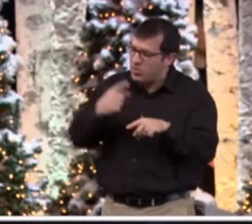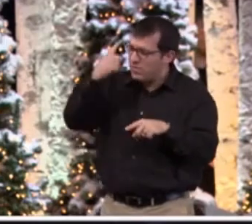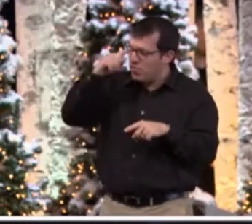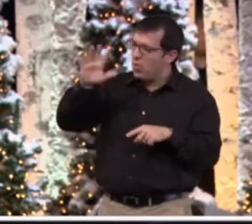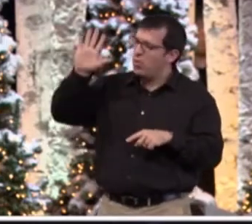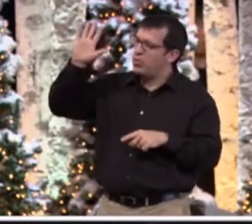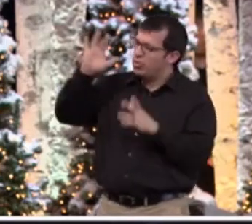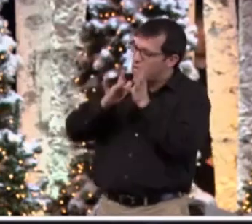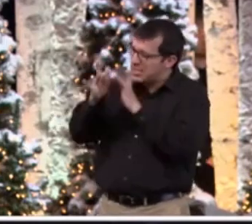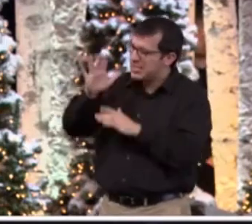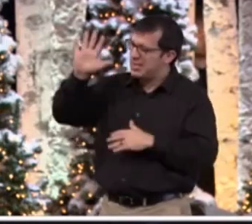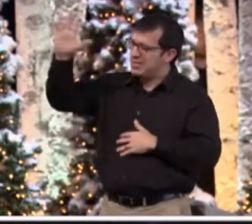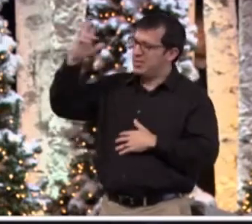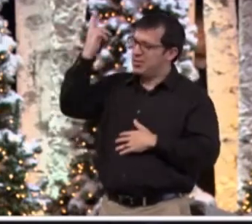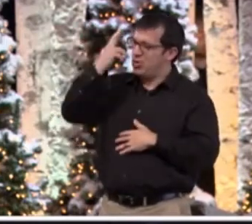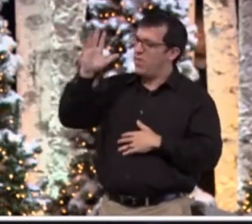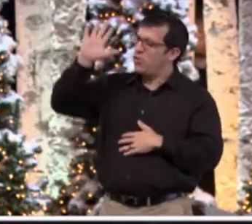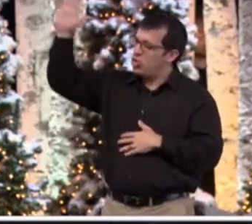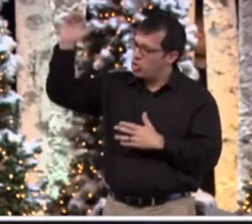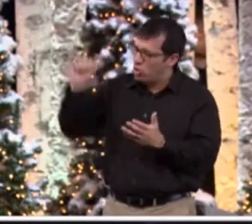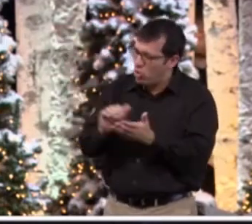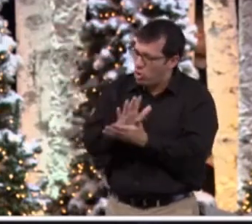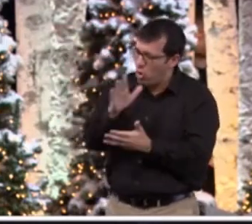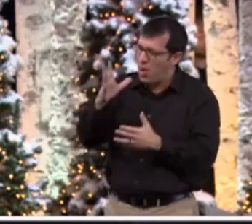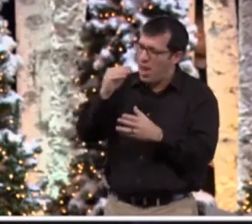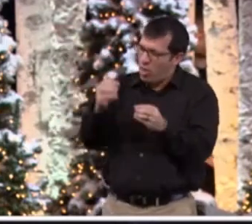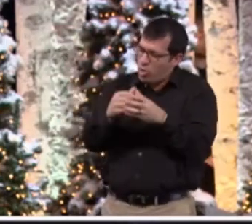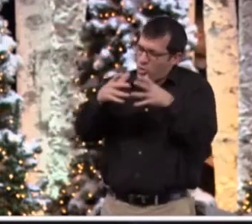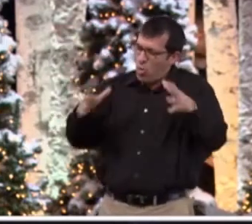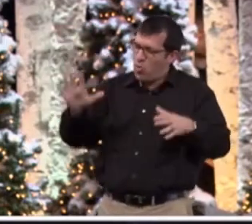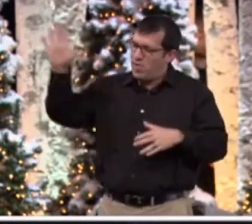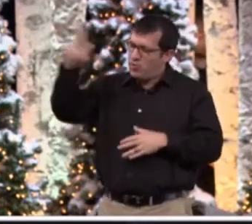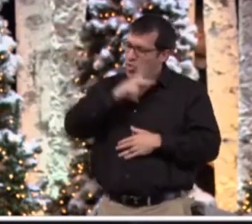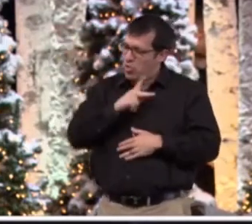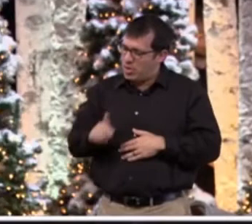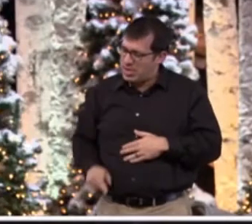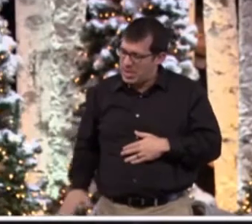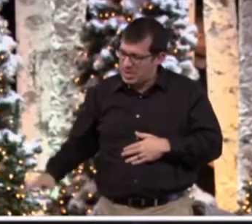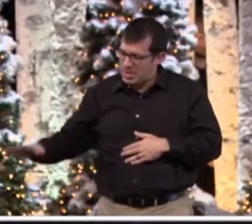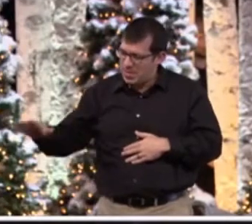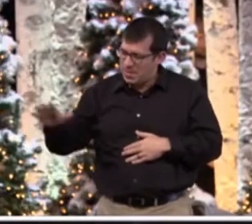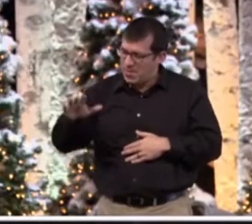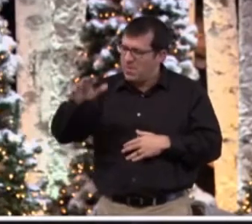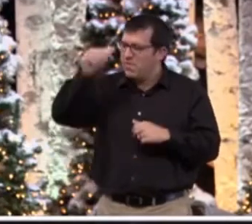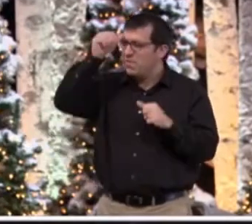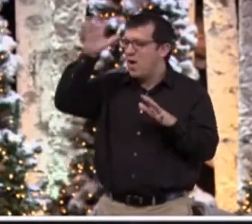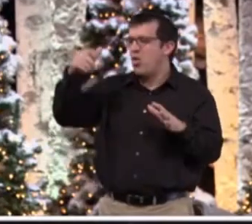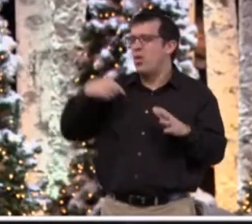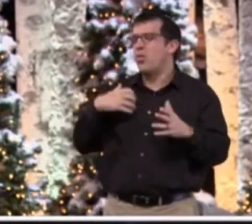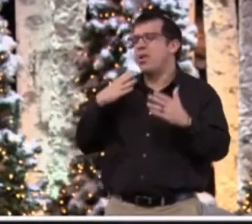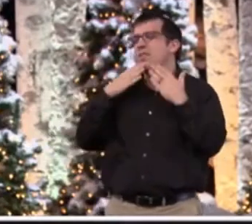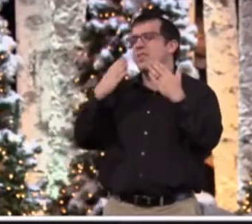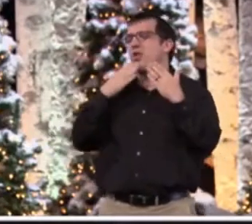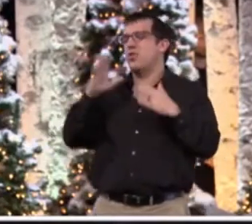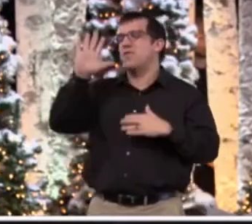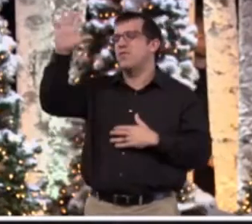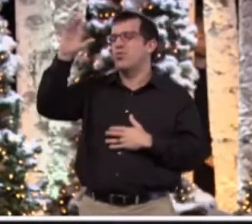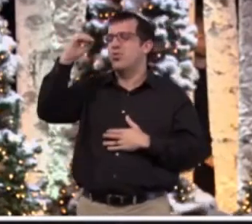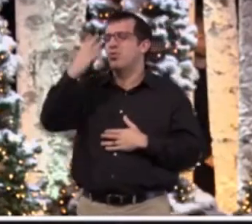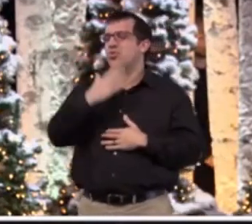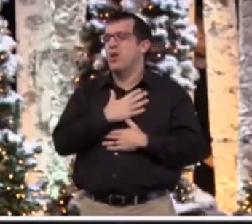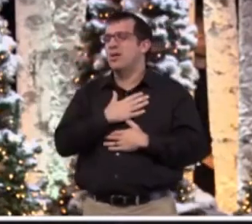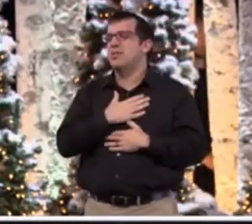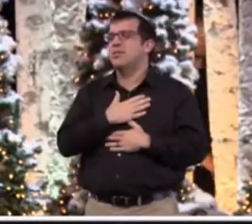प्रयोग गर्नुहोस्, तपाईँको महिमा र तपाईँको राज्य वृद्धिका लागि। पिता, तपाईँको अनुग्रहका लागि तपाईँलाई